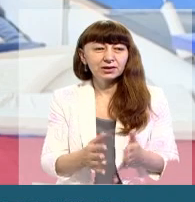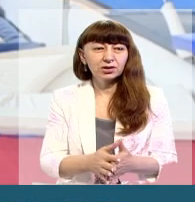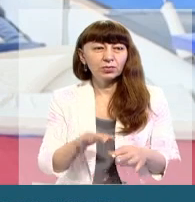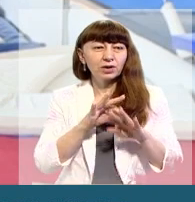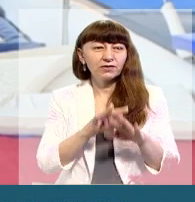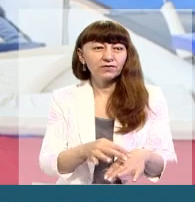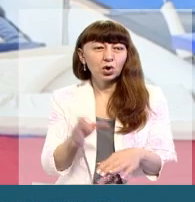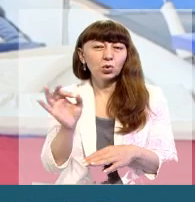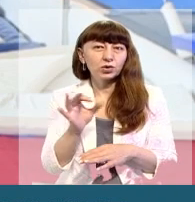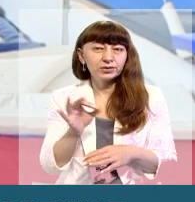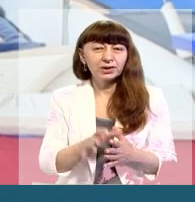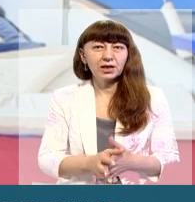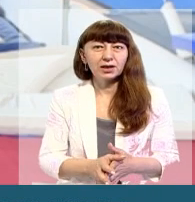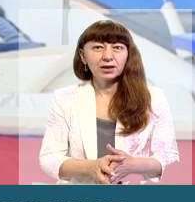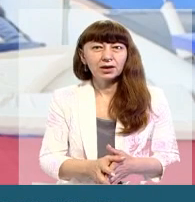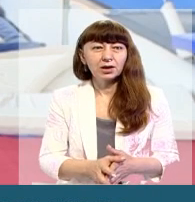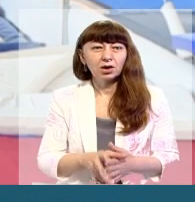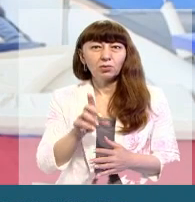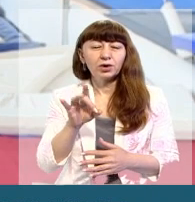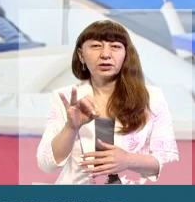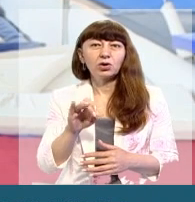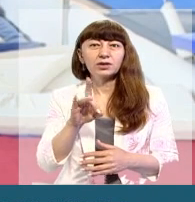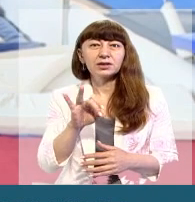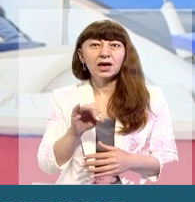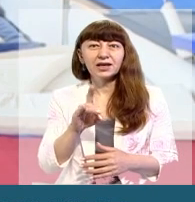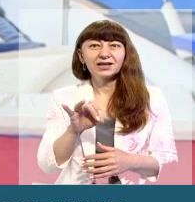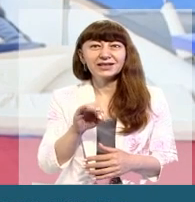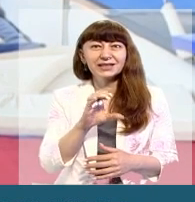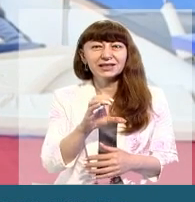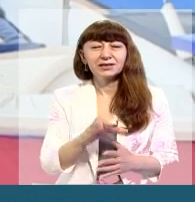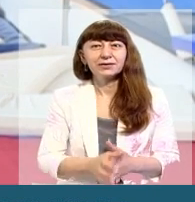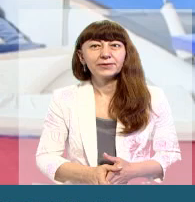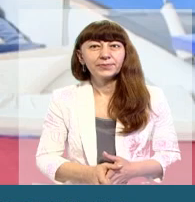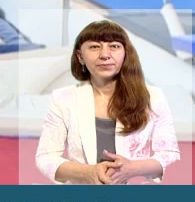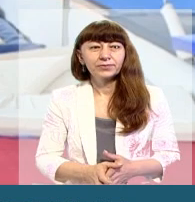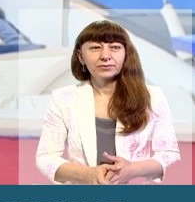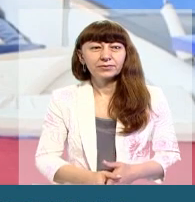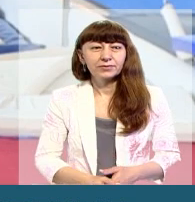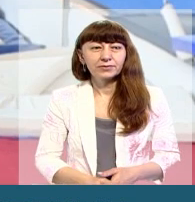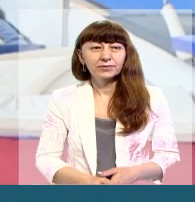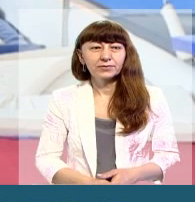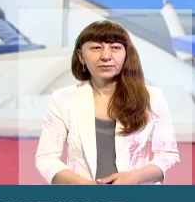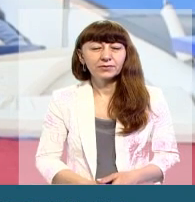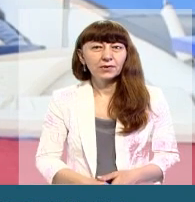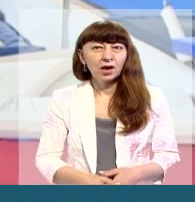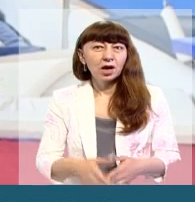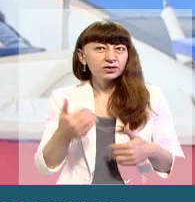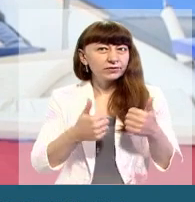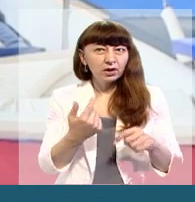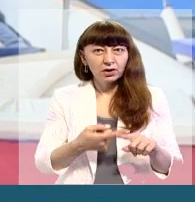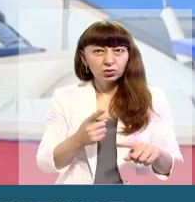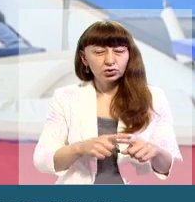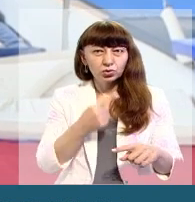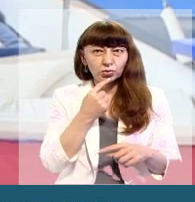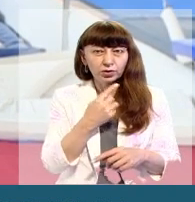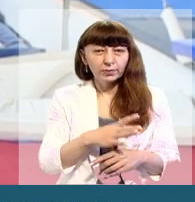которые проходили в октябре месяце в Буэнос-Айресе в Аргентине. Регламент тоже был очень такой непростой, сложный.